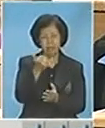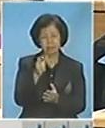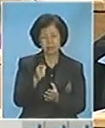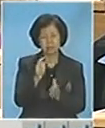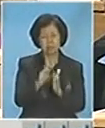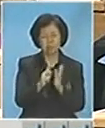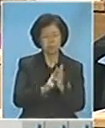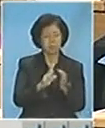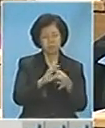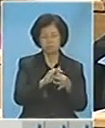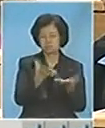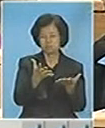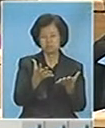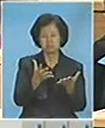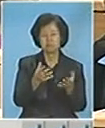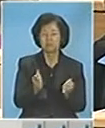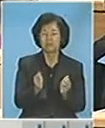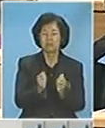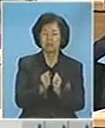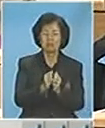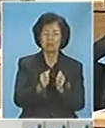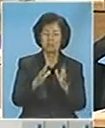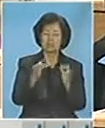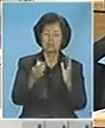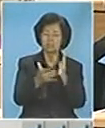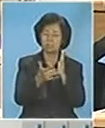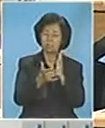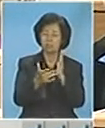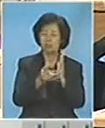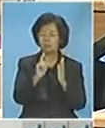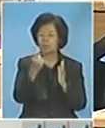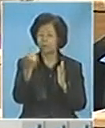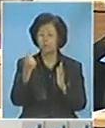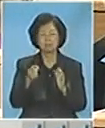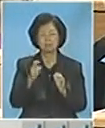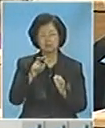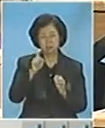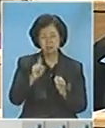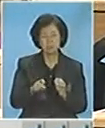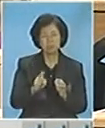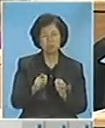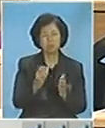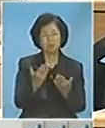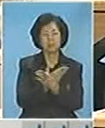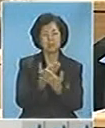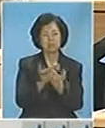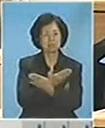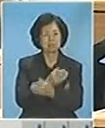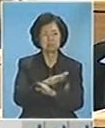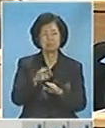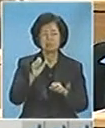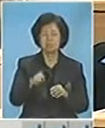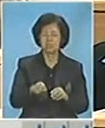ได้มีความเกี่ยวข้องสัมพันธ์อะไรกับเรื่องเทคโนโลยีอะไรมากมายที่จำเป็นต้องเปลี่ยนนะคะเช่นไม่ใช่เกี่ยวกับเรื่อง